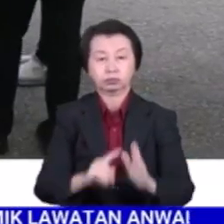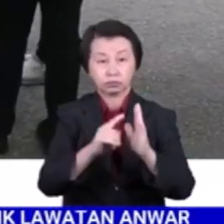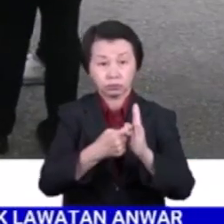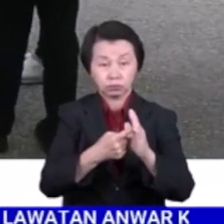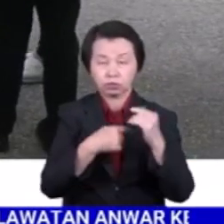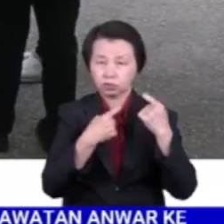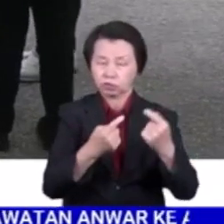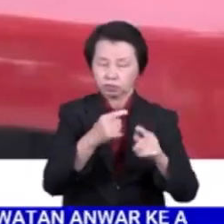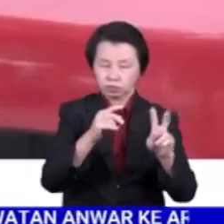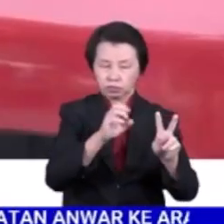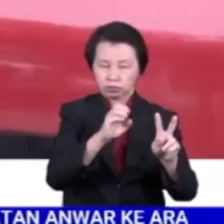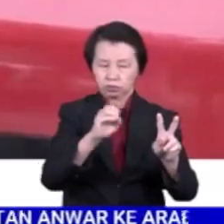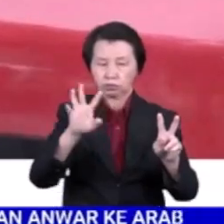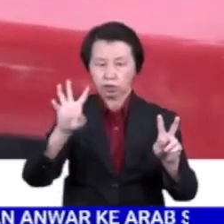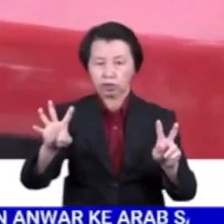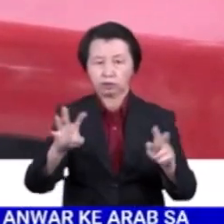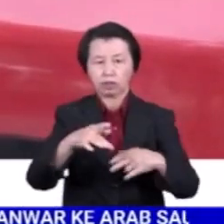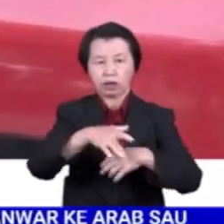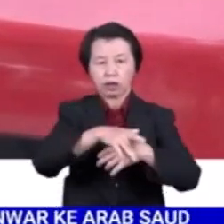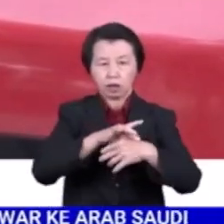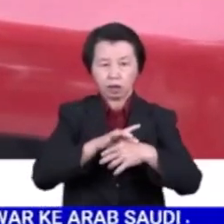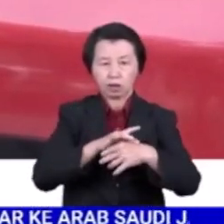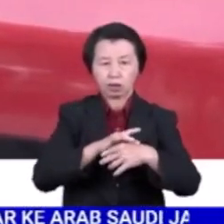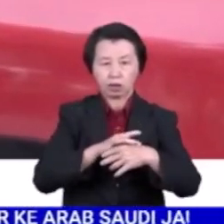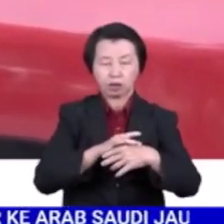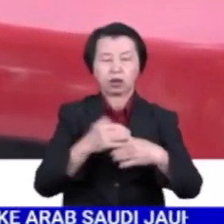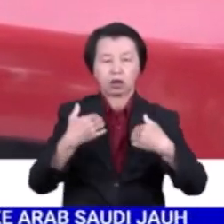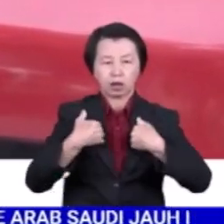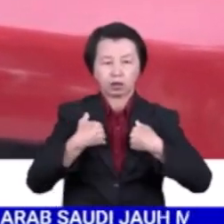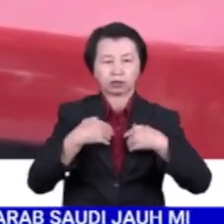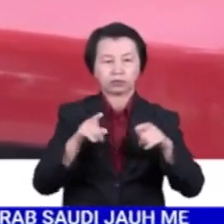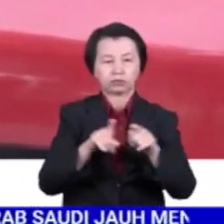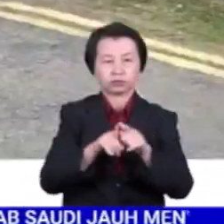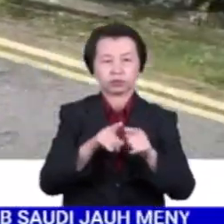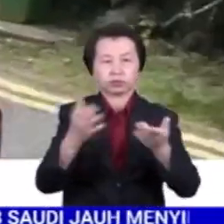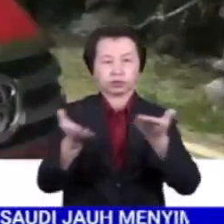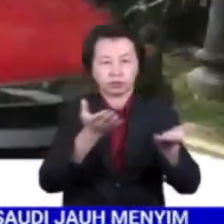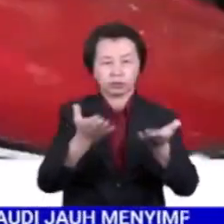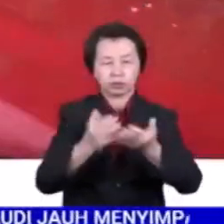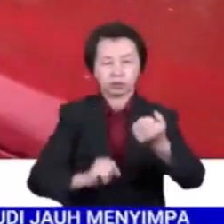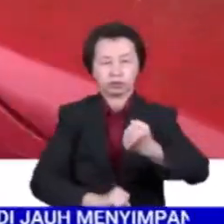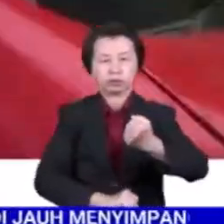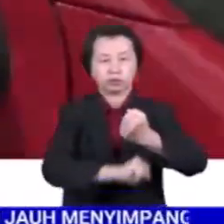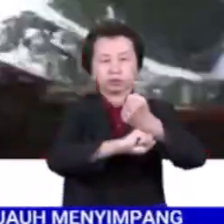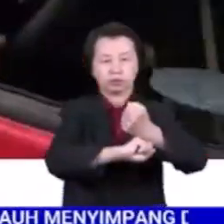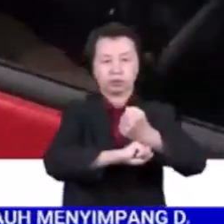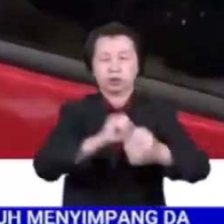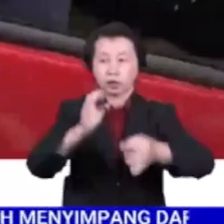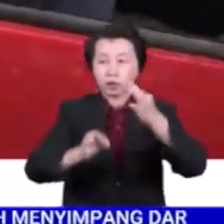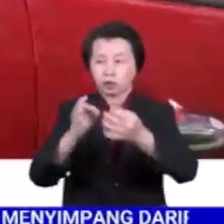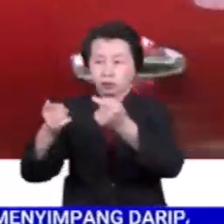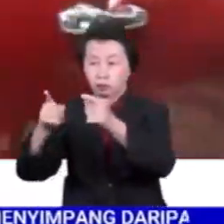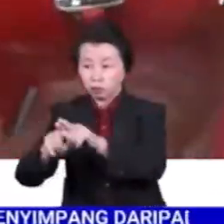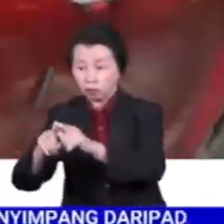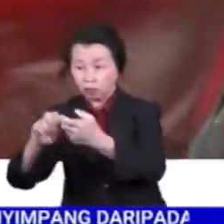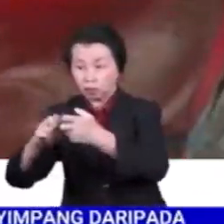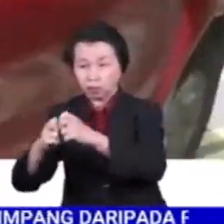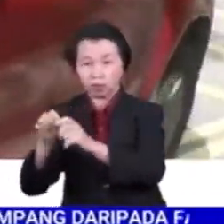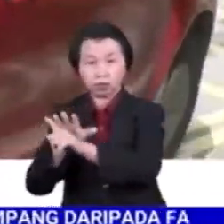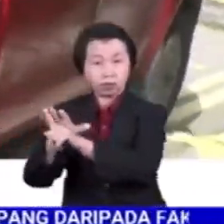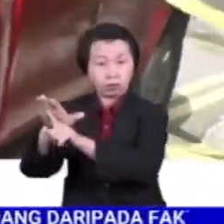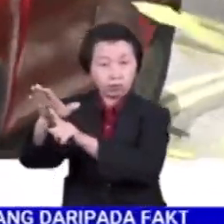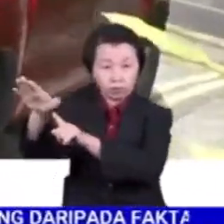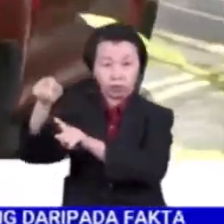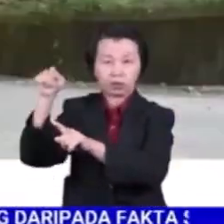Bermula sejak 2004, pada awalnya ia dihujudkan sebagai perkhidmatan sokongan sekiranya berlaku masalah